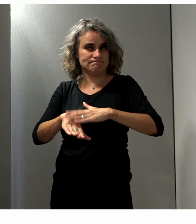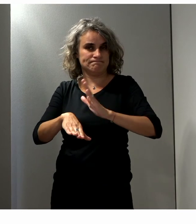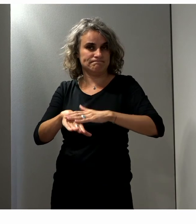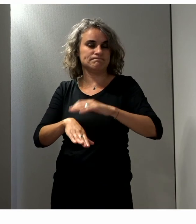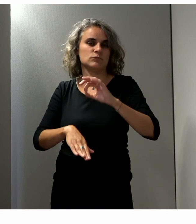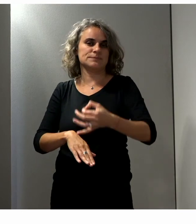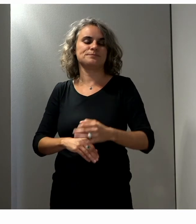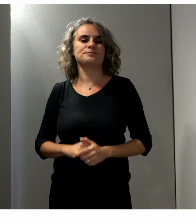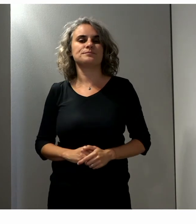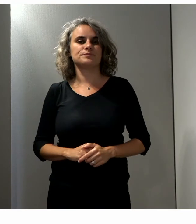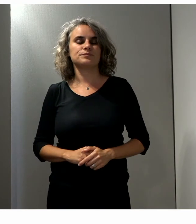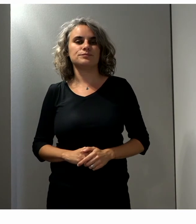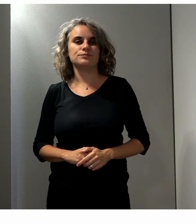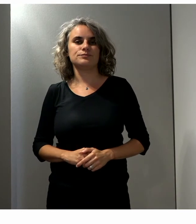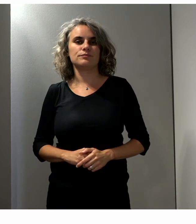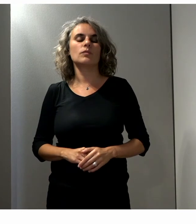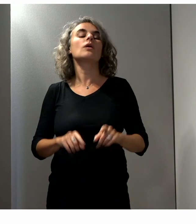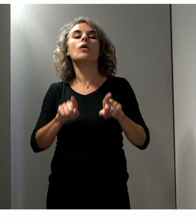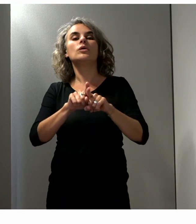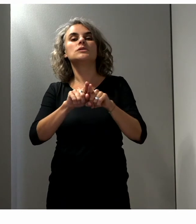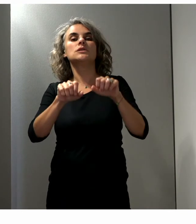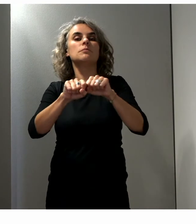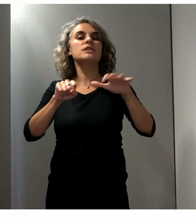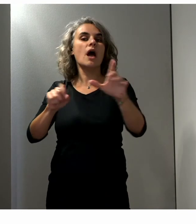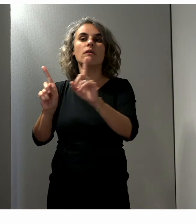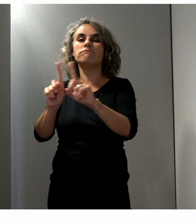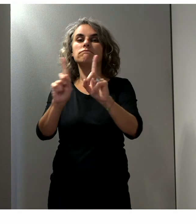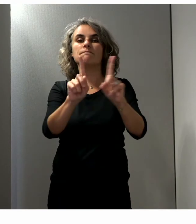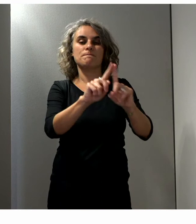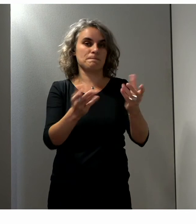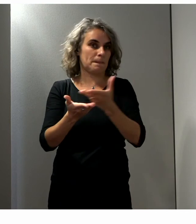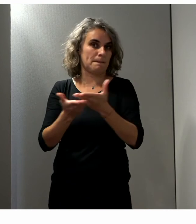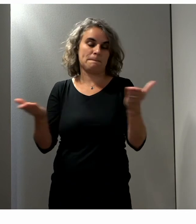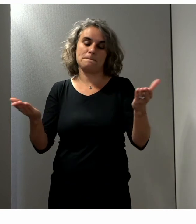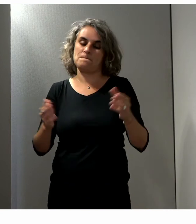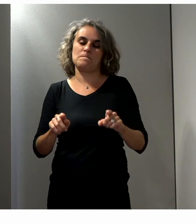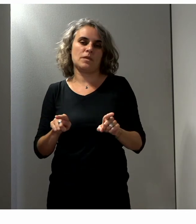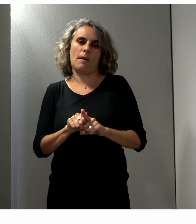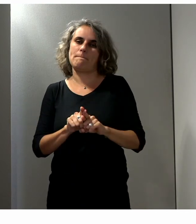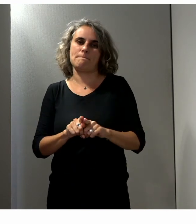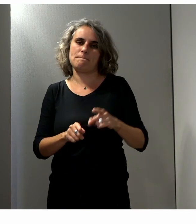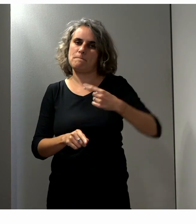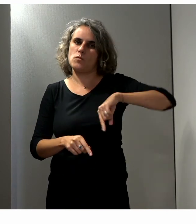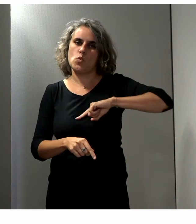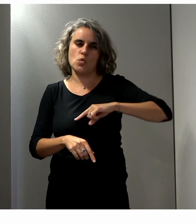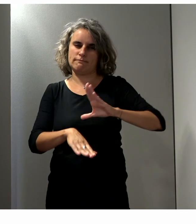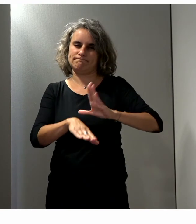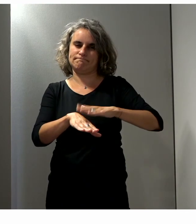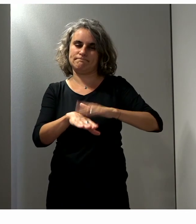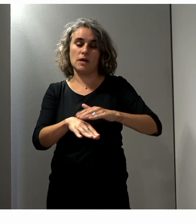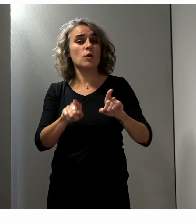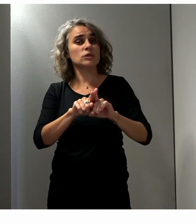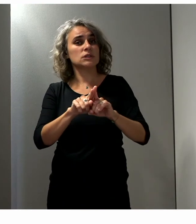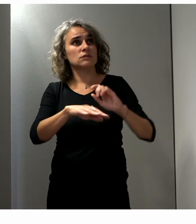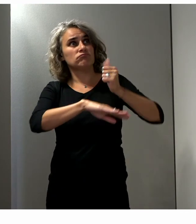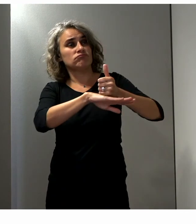ce point. Et dans nos échanges avec les médias, on va mettre fortement l'accent. On le met y compris vis-à-vis